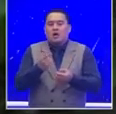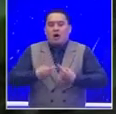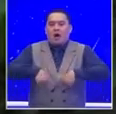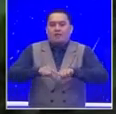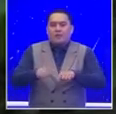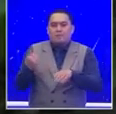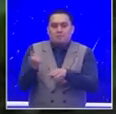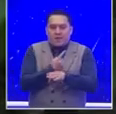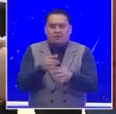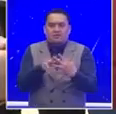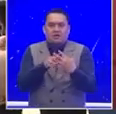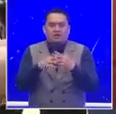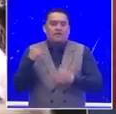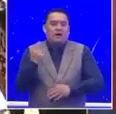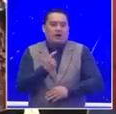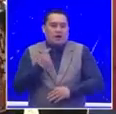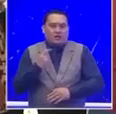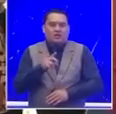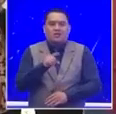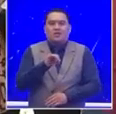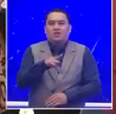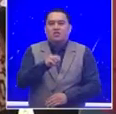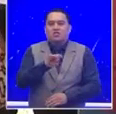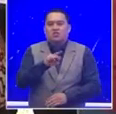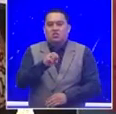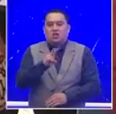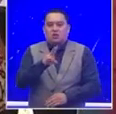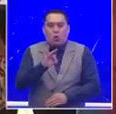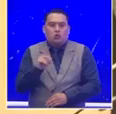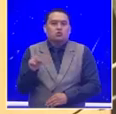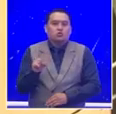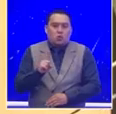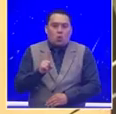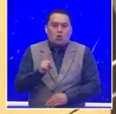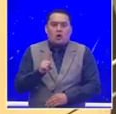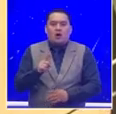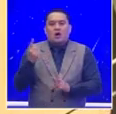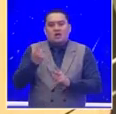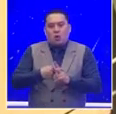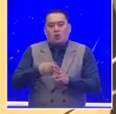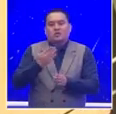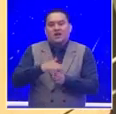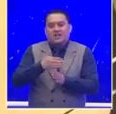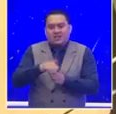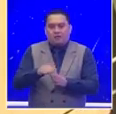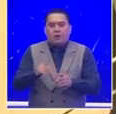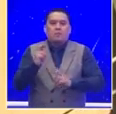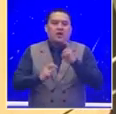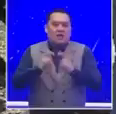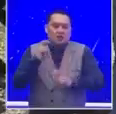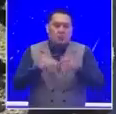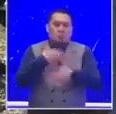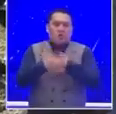один из передовых аграрников нашей области, Хильниченко Виктор Петрович, считает, что совершенствование льготного кредитования предприятий